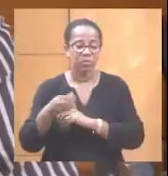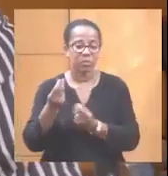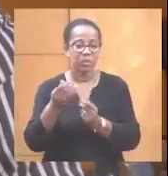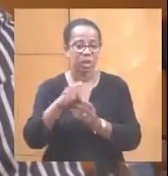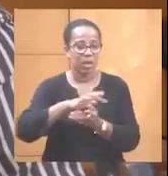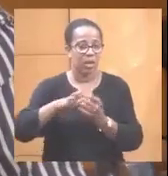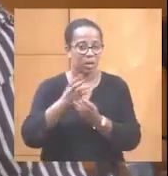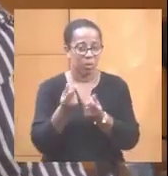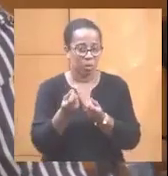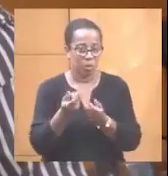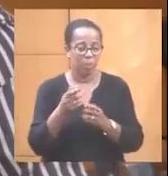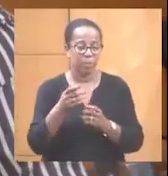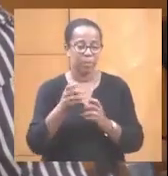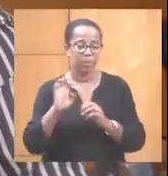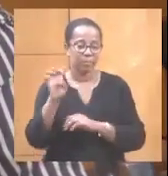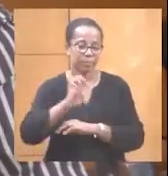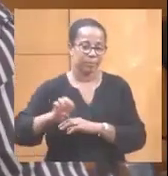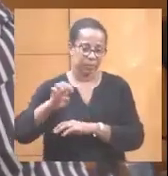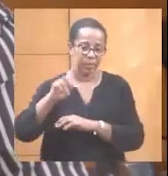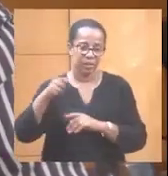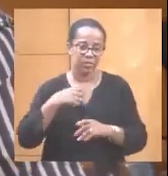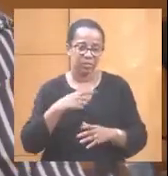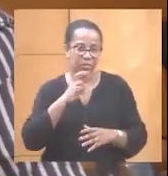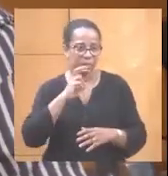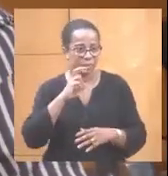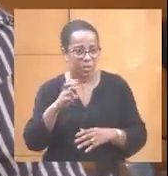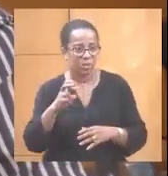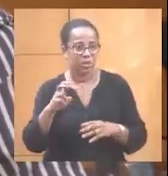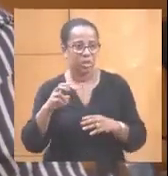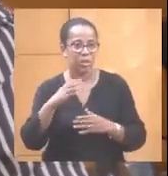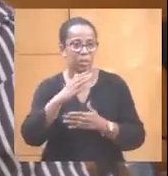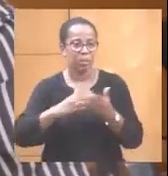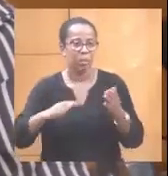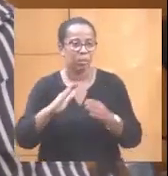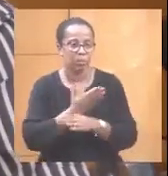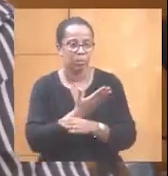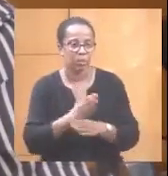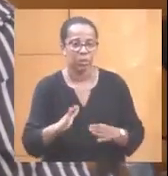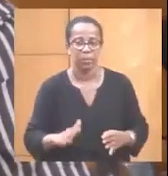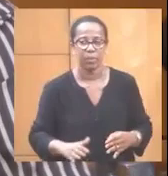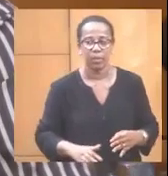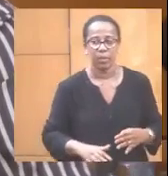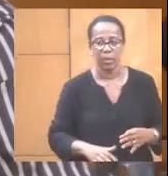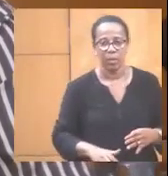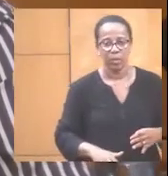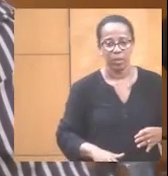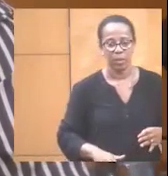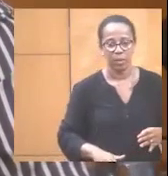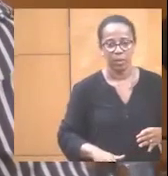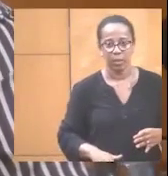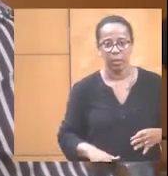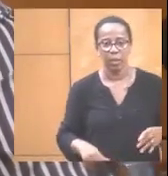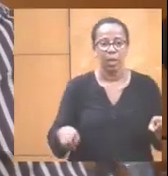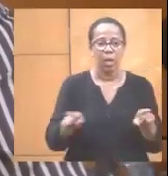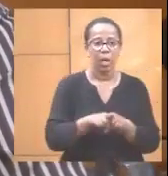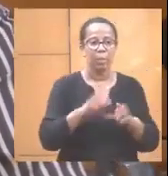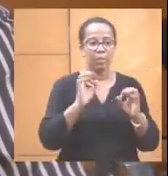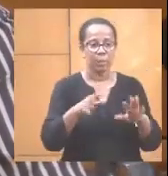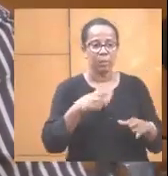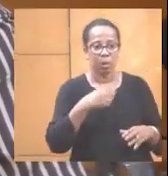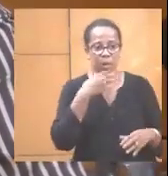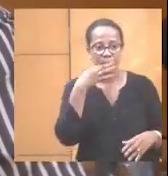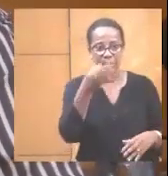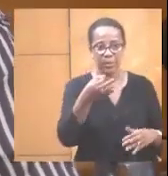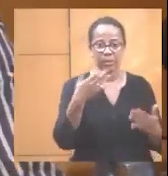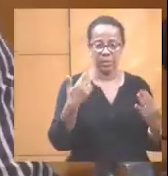oser aller chercher cela par des projets à présenter. Et enfin, Mais ça a été déjà dit, je vais simplement